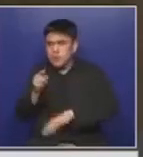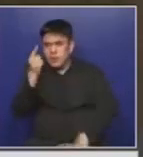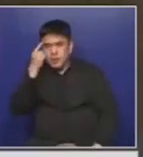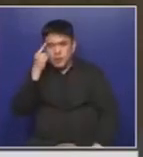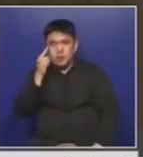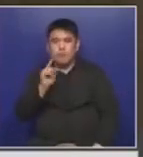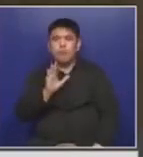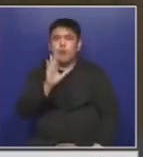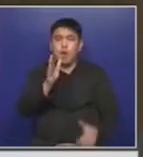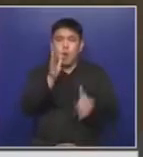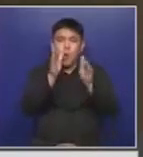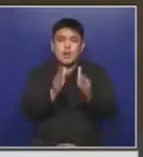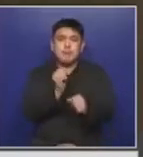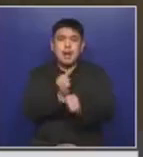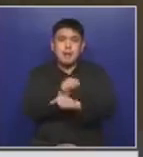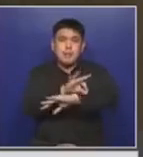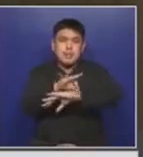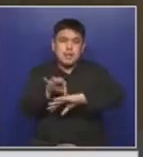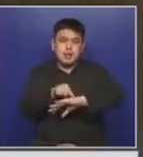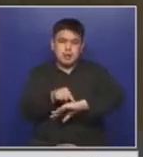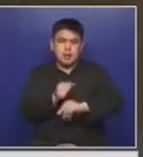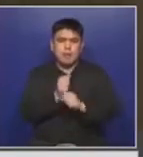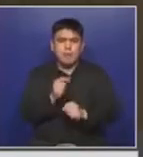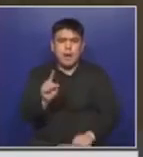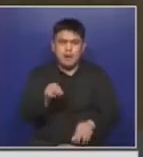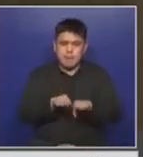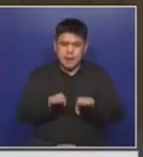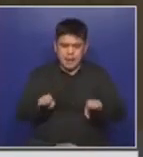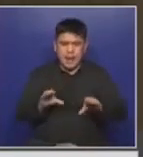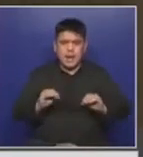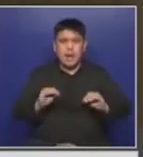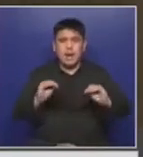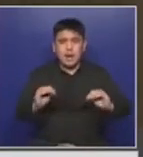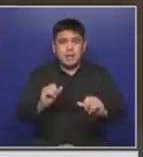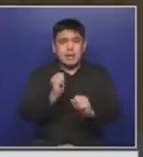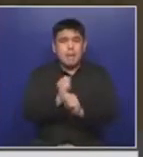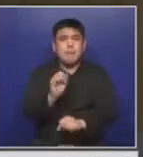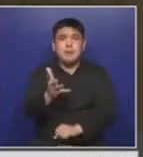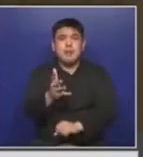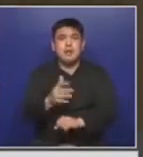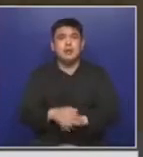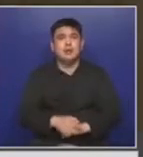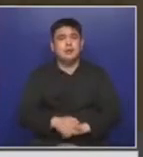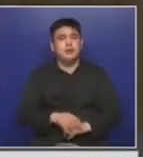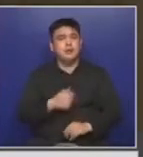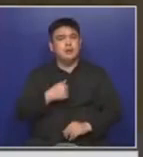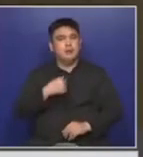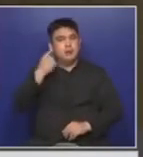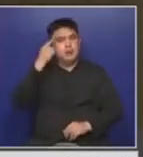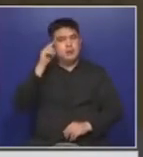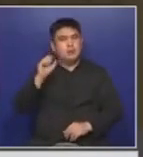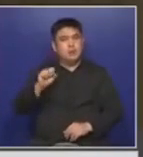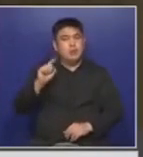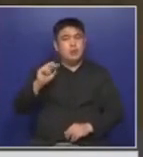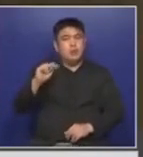เนี่ยทำงานอย่างไรจึงไม่ได้เอามาตรฐานบัญชีเหล่านี้มาใช้ที่นำไปสู่การที่สตง.ต้องม